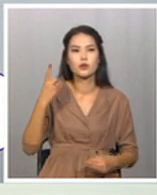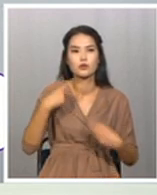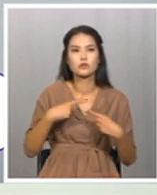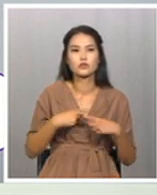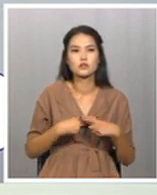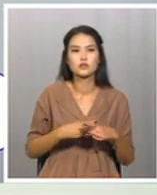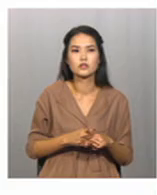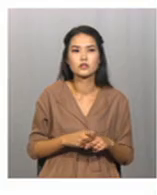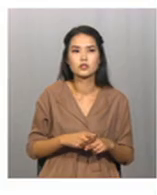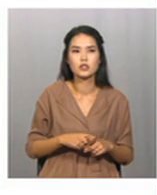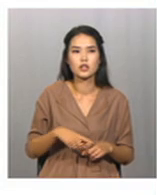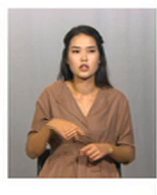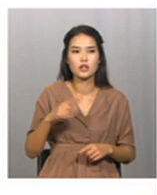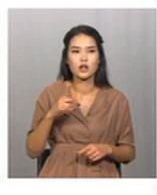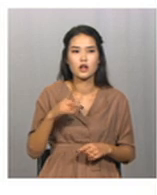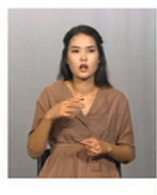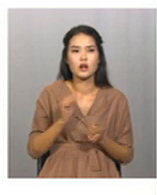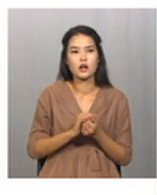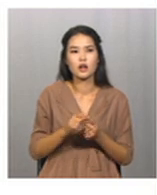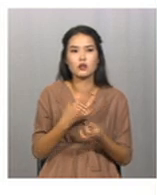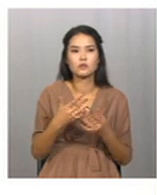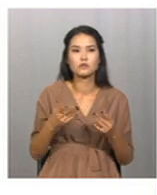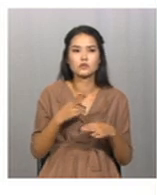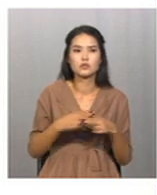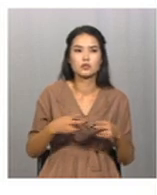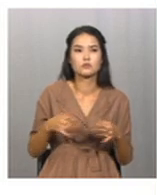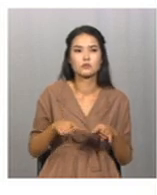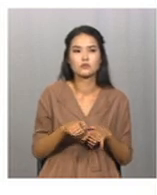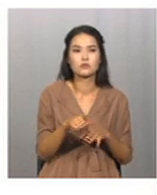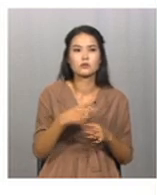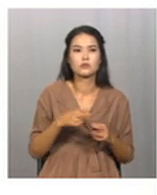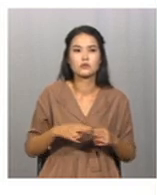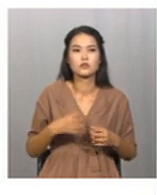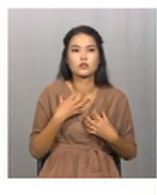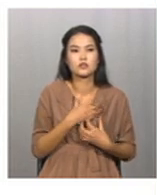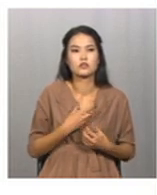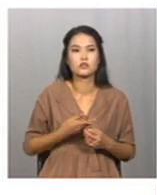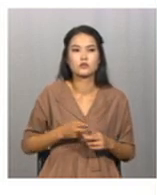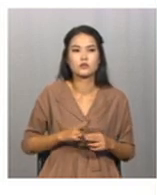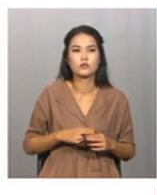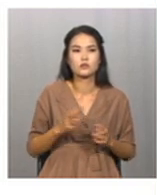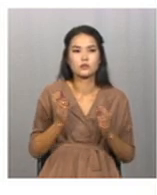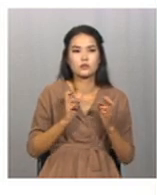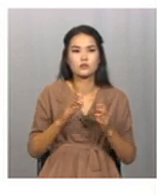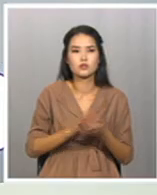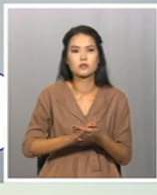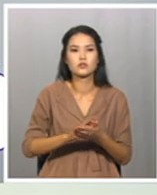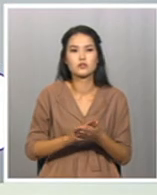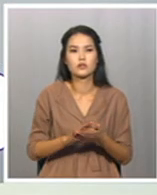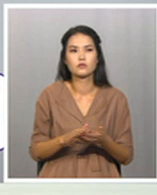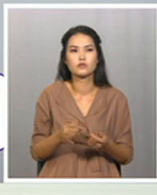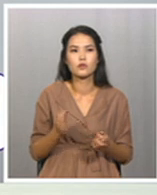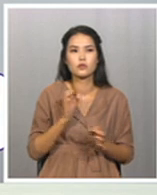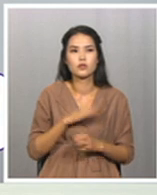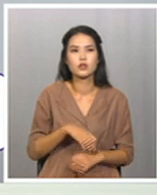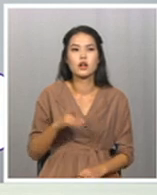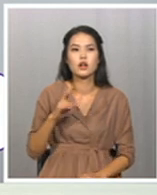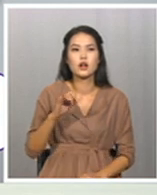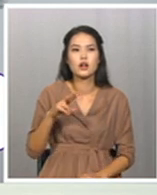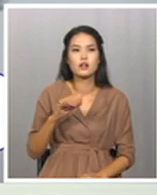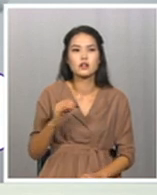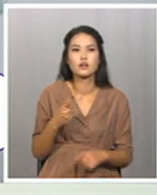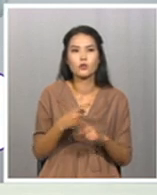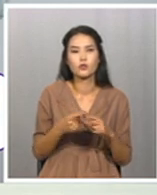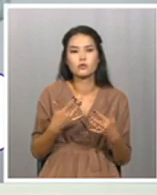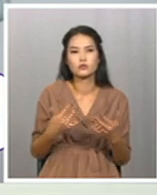өндірісінде және теміржол бойындағы зиянды өсімдіктерді тазарту кезінде кеңінен қолданылады. Калий қосылыстарына